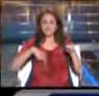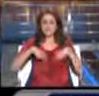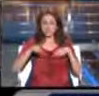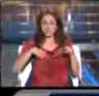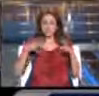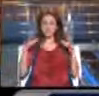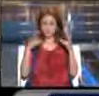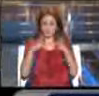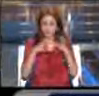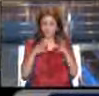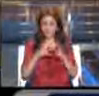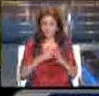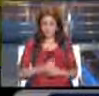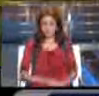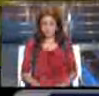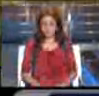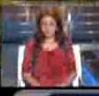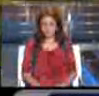ودبلوماسي.